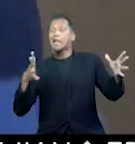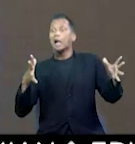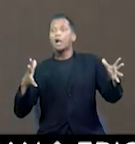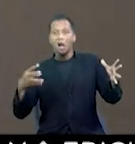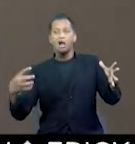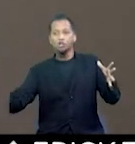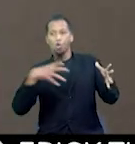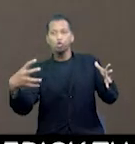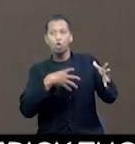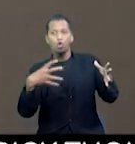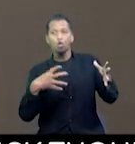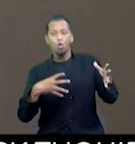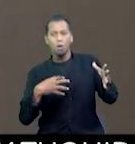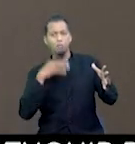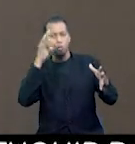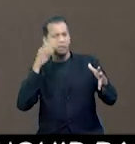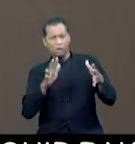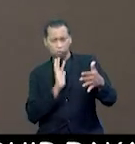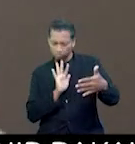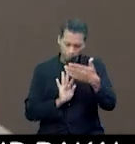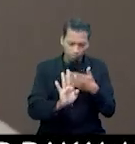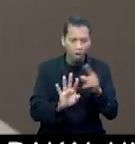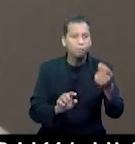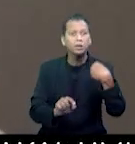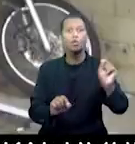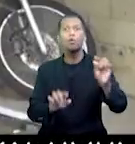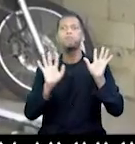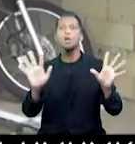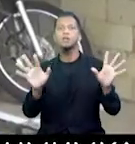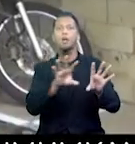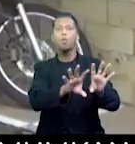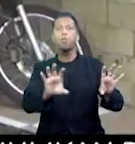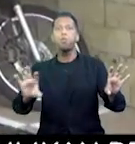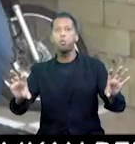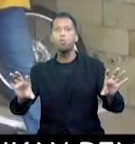pengecekan itu memang betul banyak barang yang ada di dalam itu.